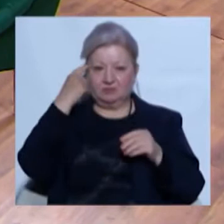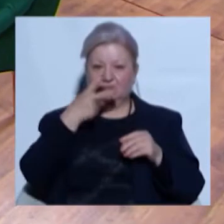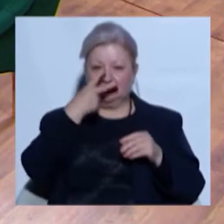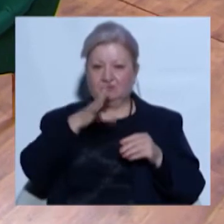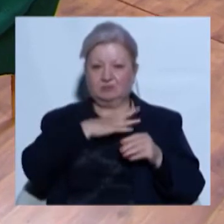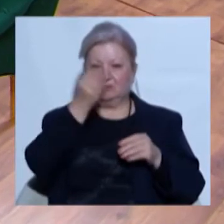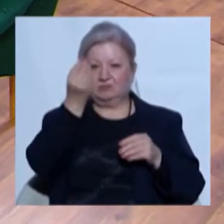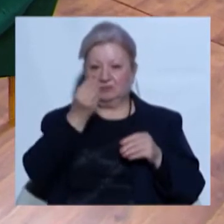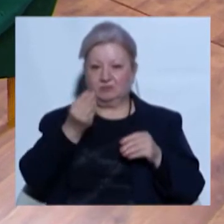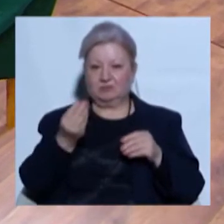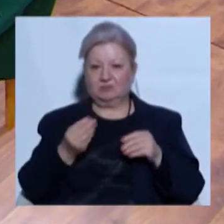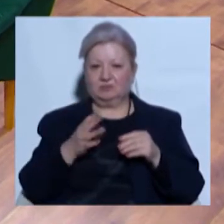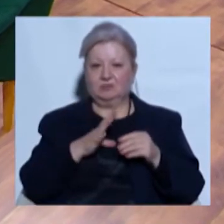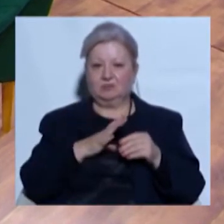ნახატი